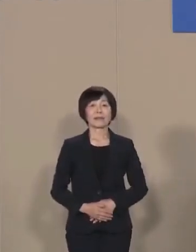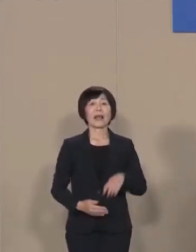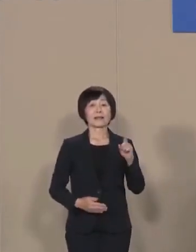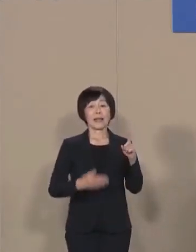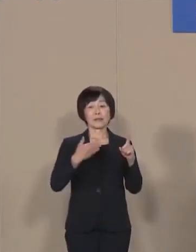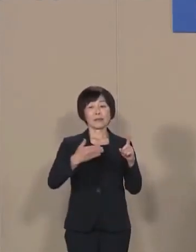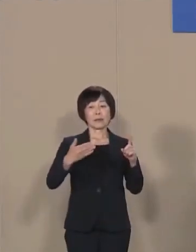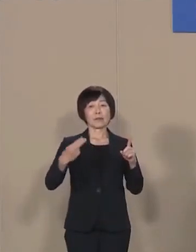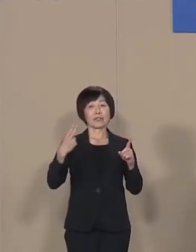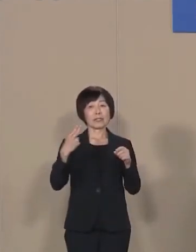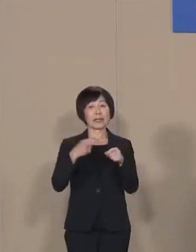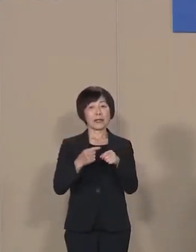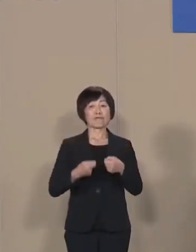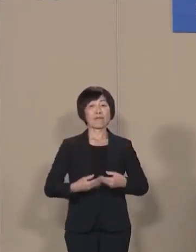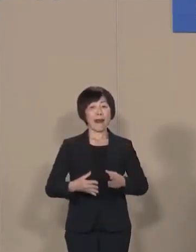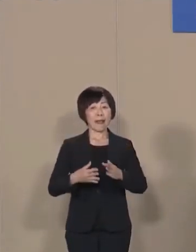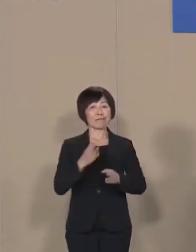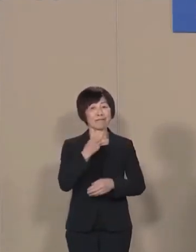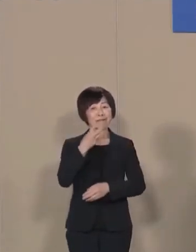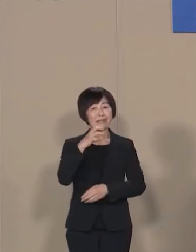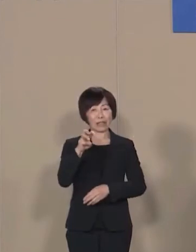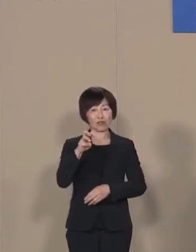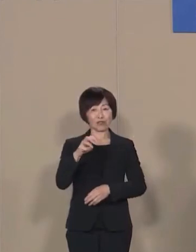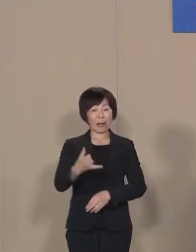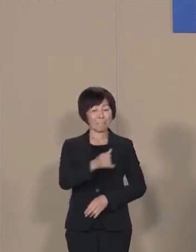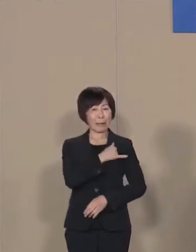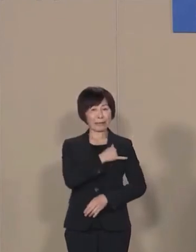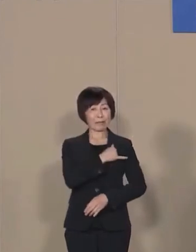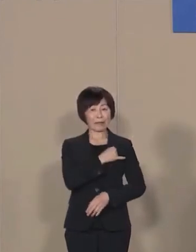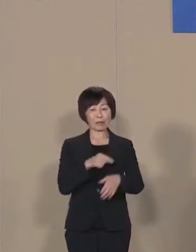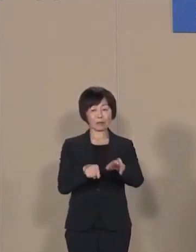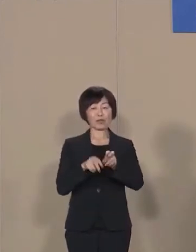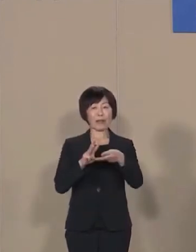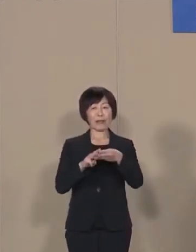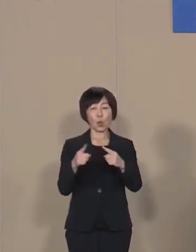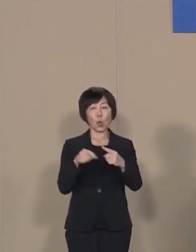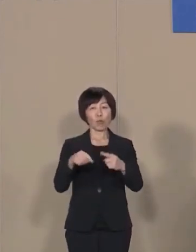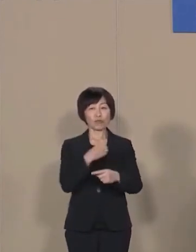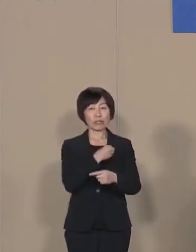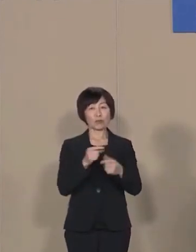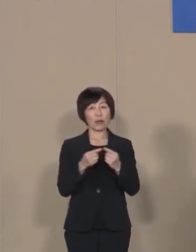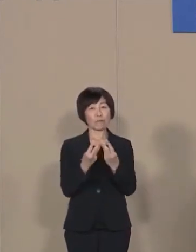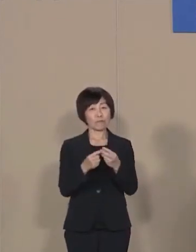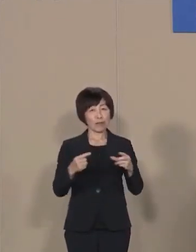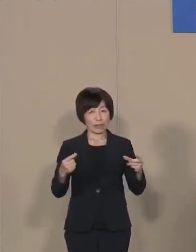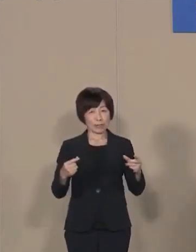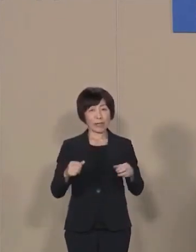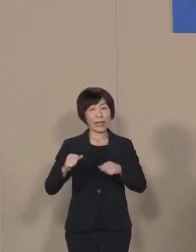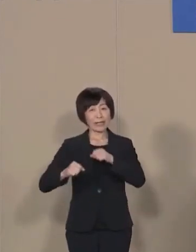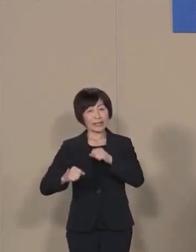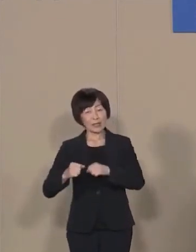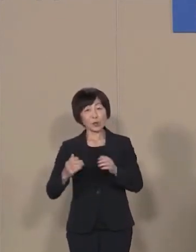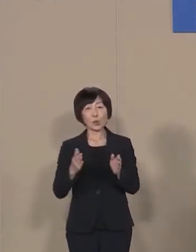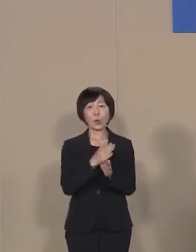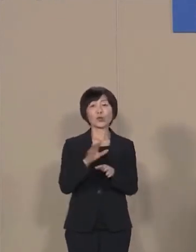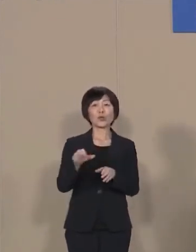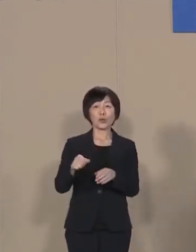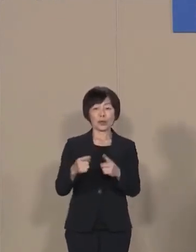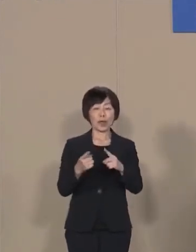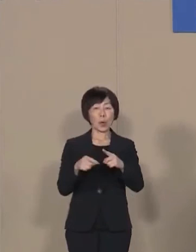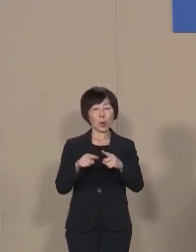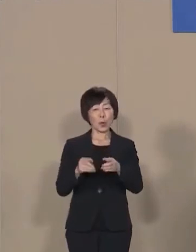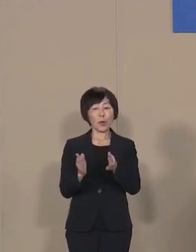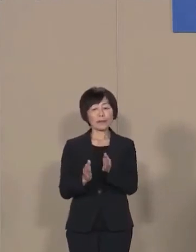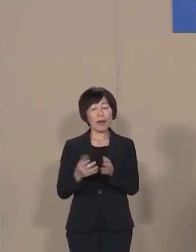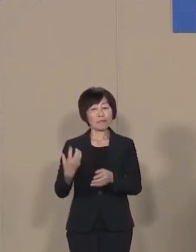1990人生まれの30歳バイセクシャルの村田俊氏と申します自由と余裕を持って公共サービスに